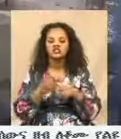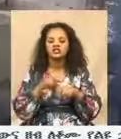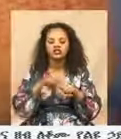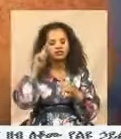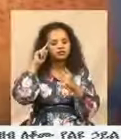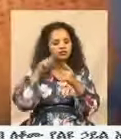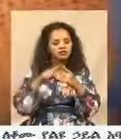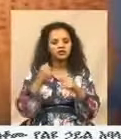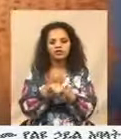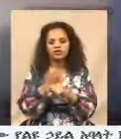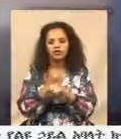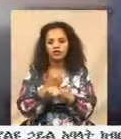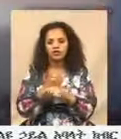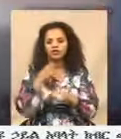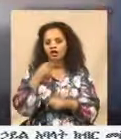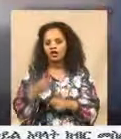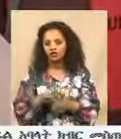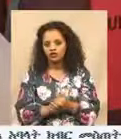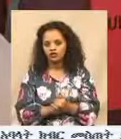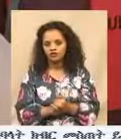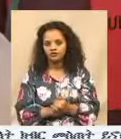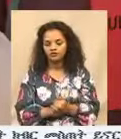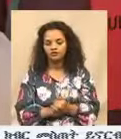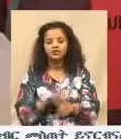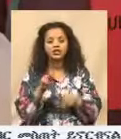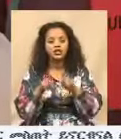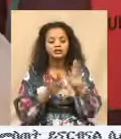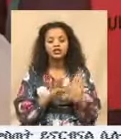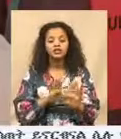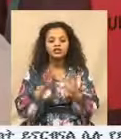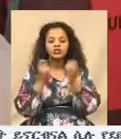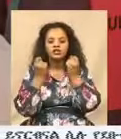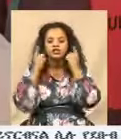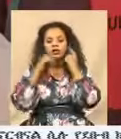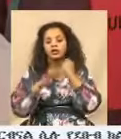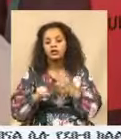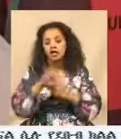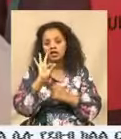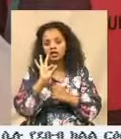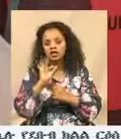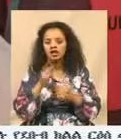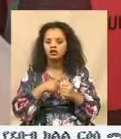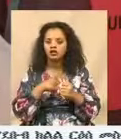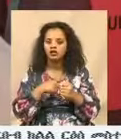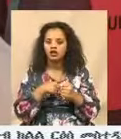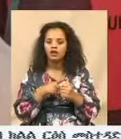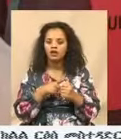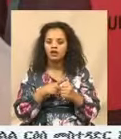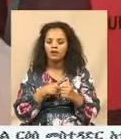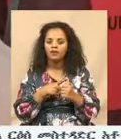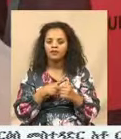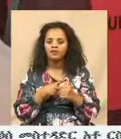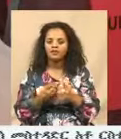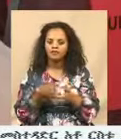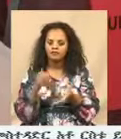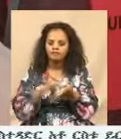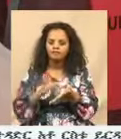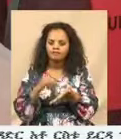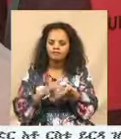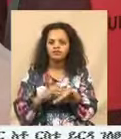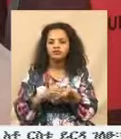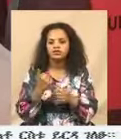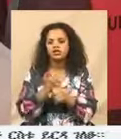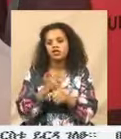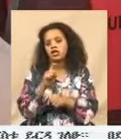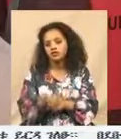አቅደው እንደሚሰሩ ተናግረዋል። ህብረተሰቡ ግንዛቤ እንዲያገኝ አንደኛ በቀን ድግግሞሽ ስራዎችን